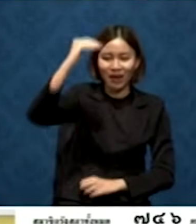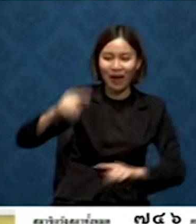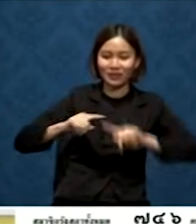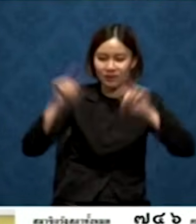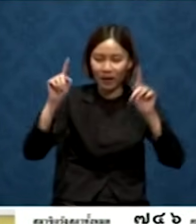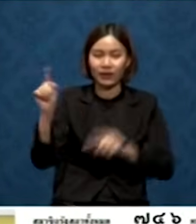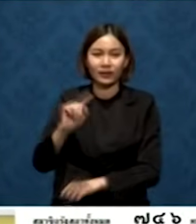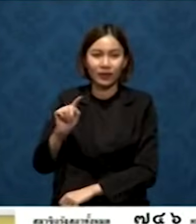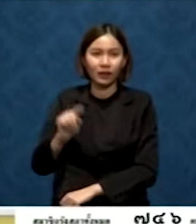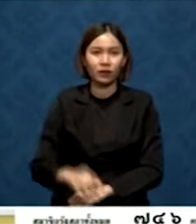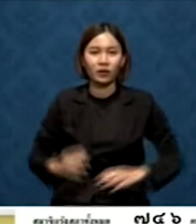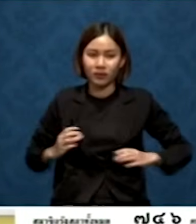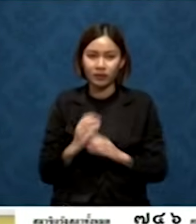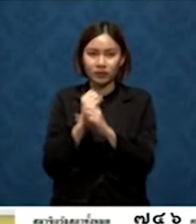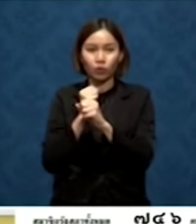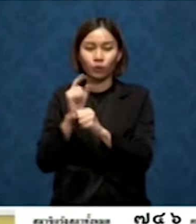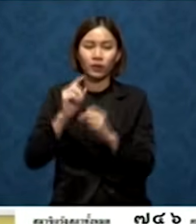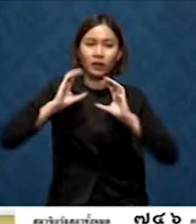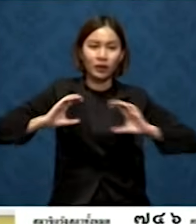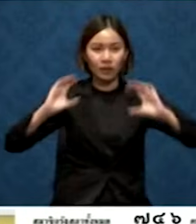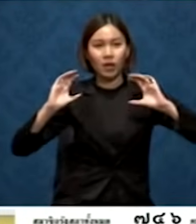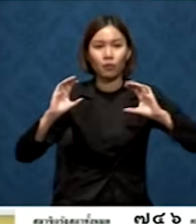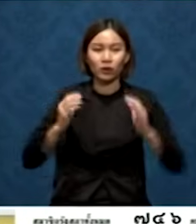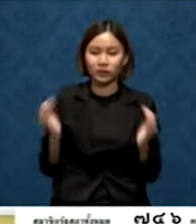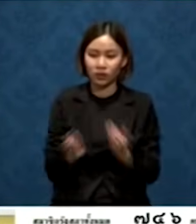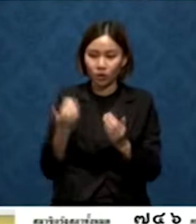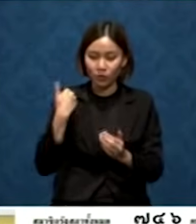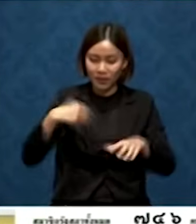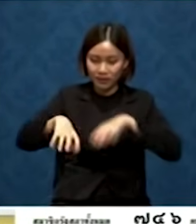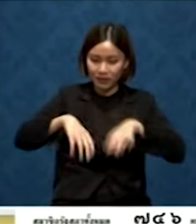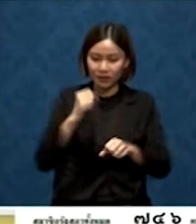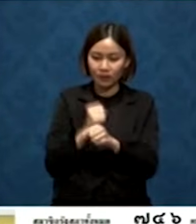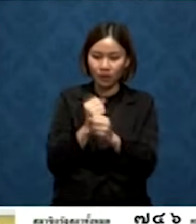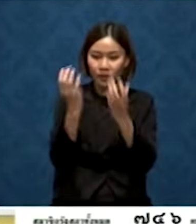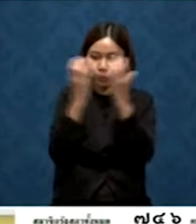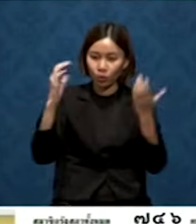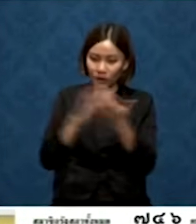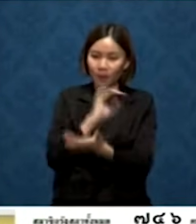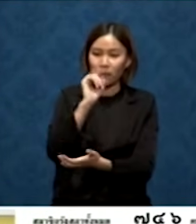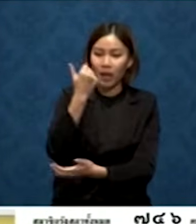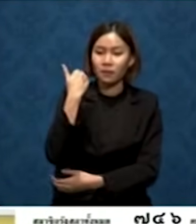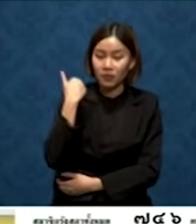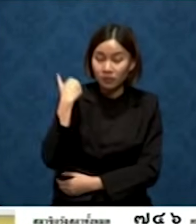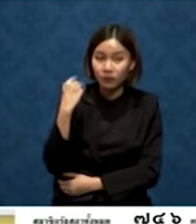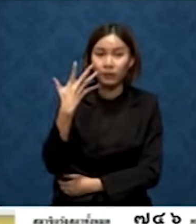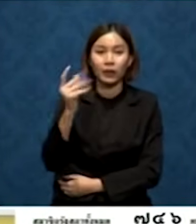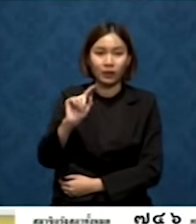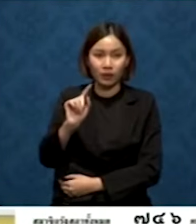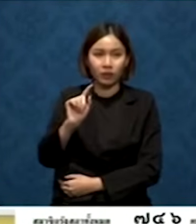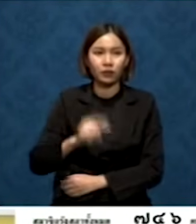คำถามที่ว่าตกลงแล้วรัฐบาลจะสนับสนุนให้มีการจัดทำรัฐธรรมนูญฉบับใหม่หรือไม่